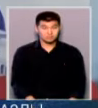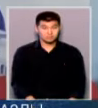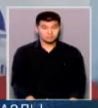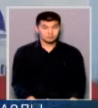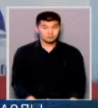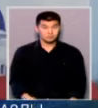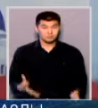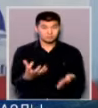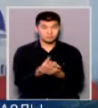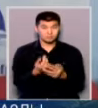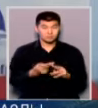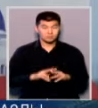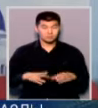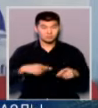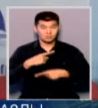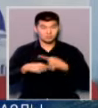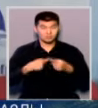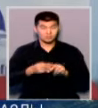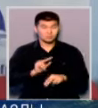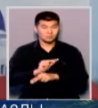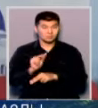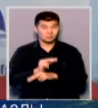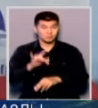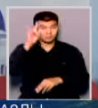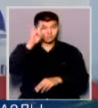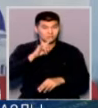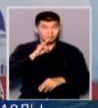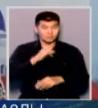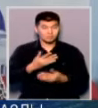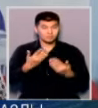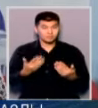негізгі болып табылатын ұлттық құндылықтарды сіңіруді,